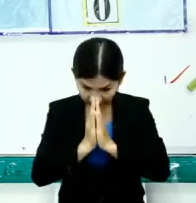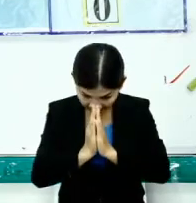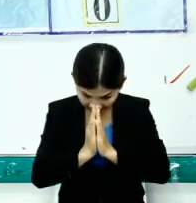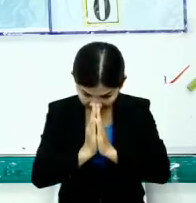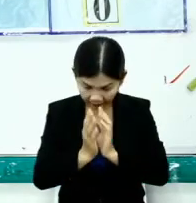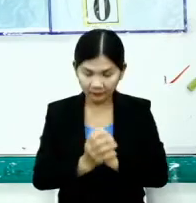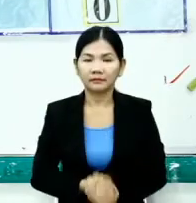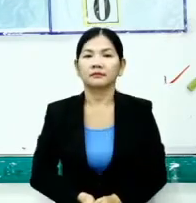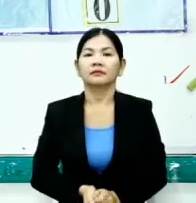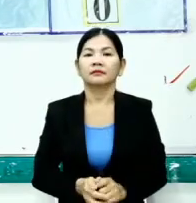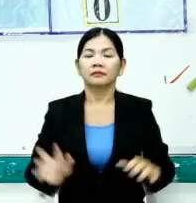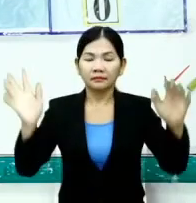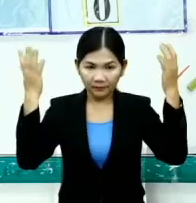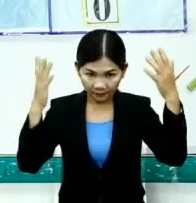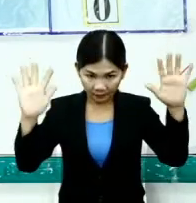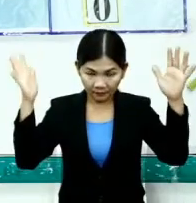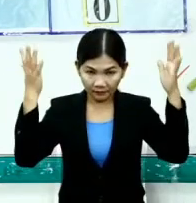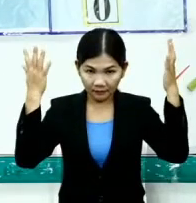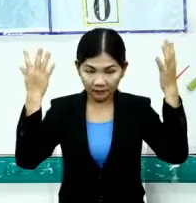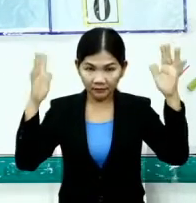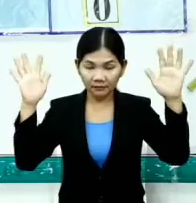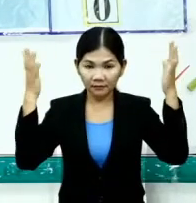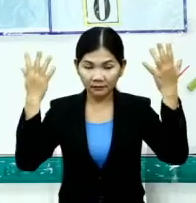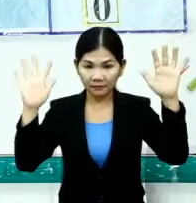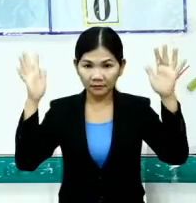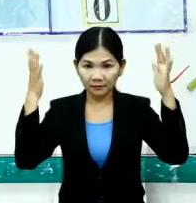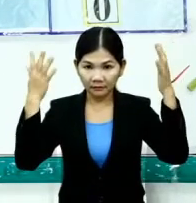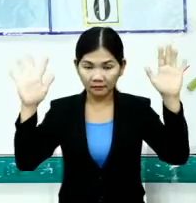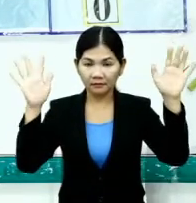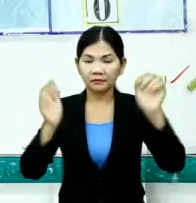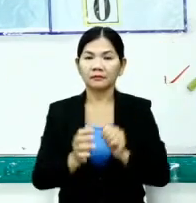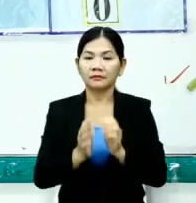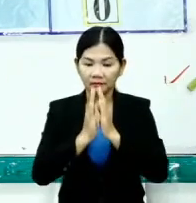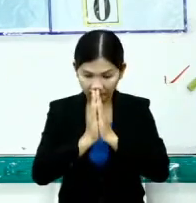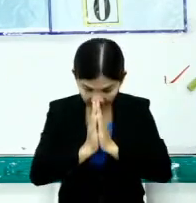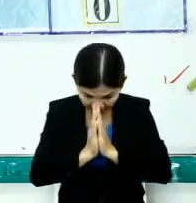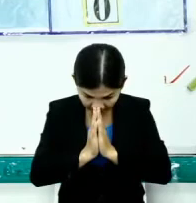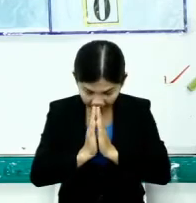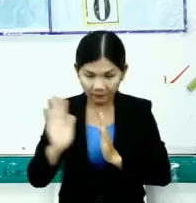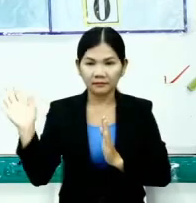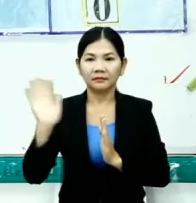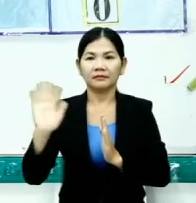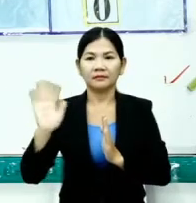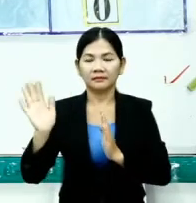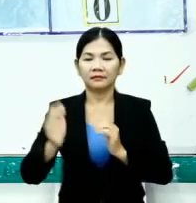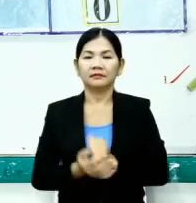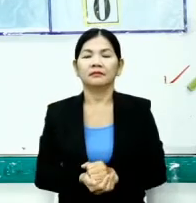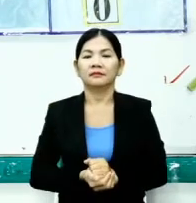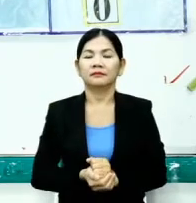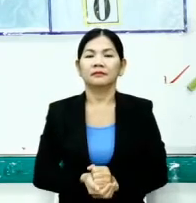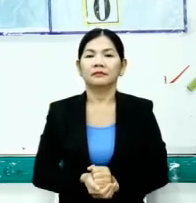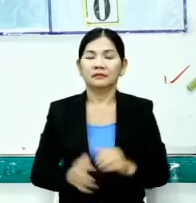ជុំរៀបសួរ1 2 3ជុំរៀបលា